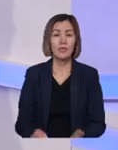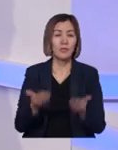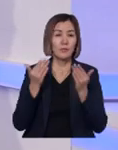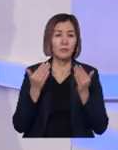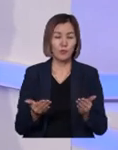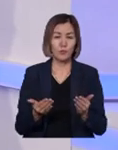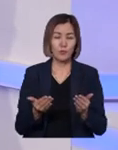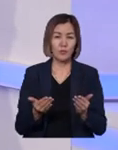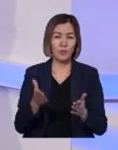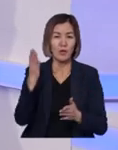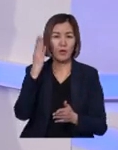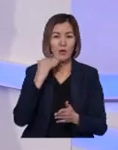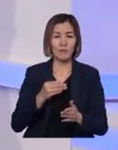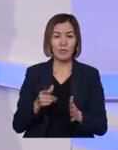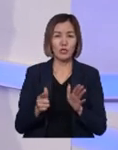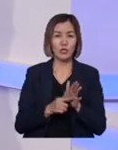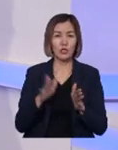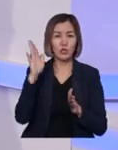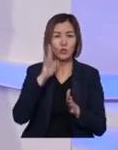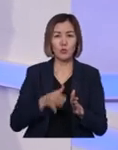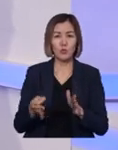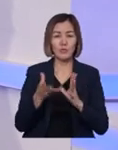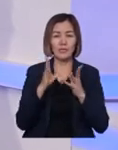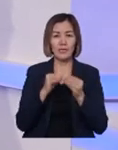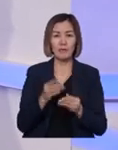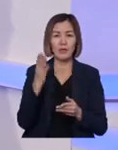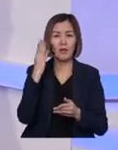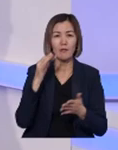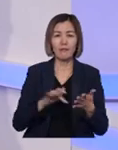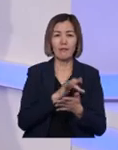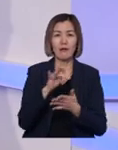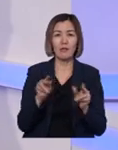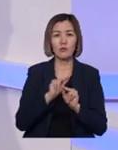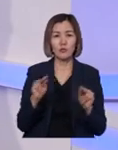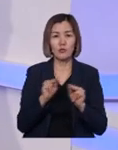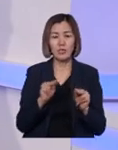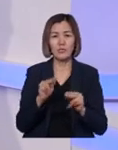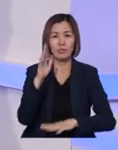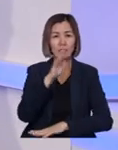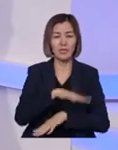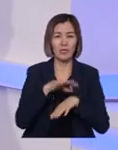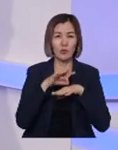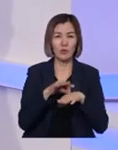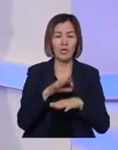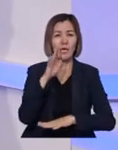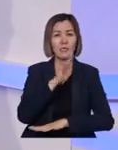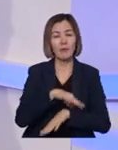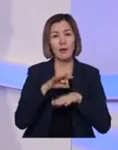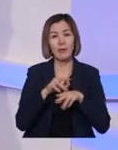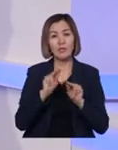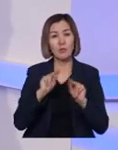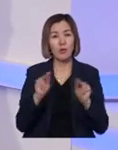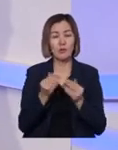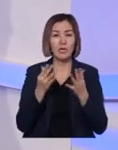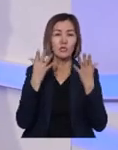Заманауи ұстаз ұлттың лайықты ұрпағы. Бүгін Алматы, Жетісу облыстары мен Алматы шаһарының ұстаздары біліктілік тренингінен өтті. Сабақ